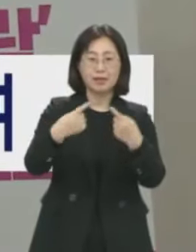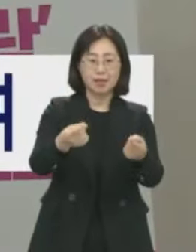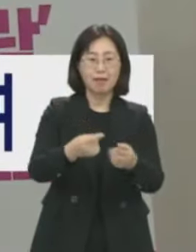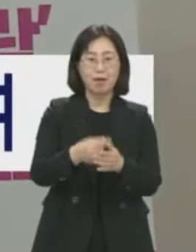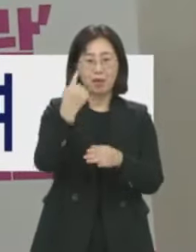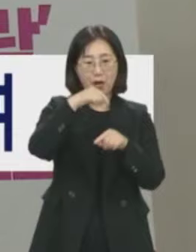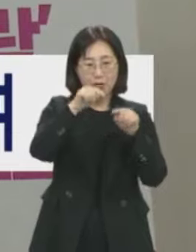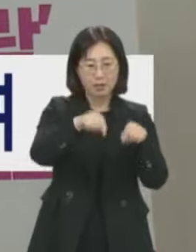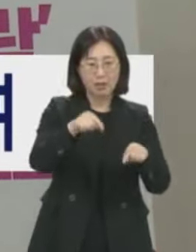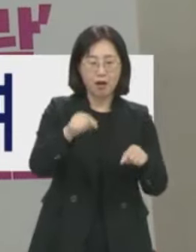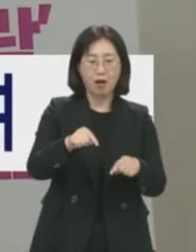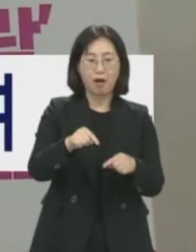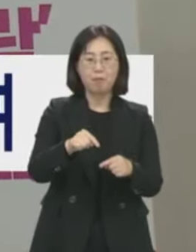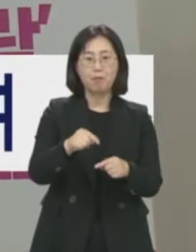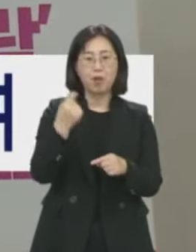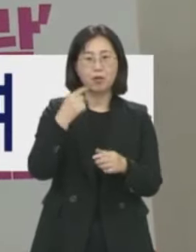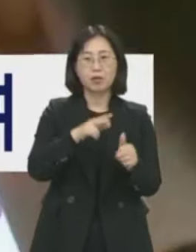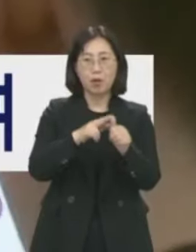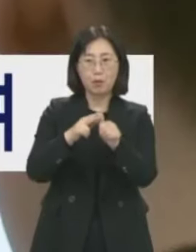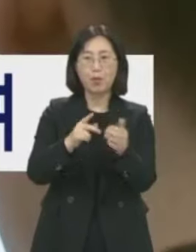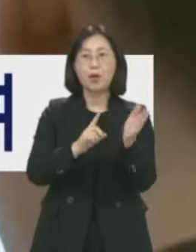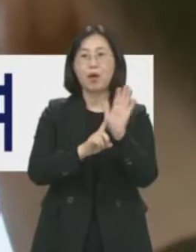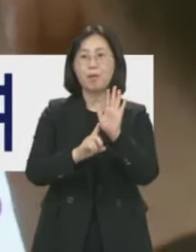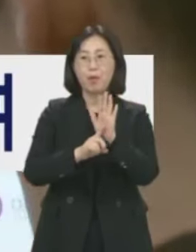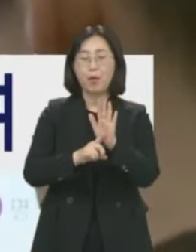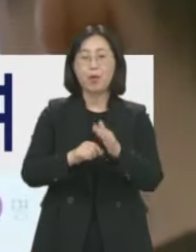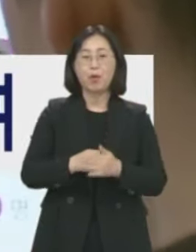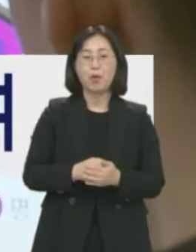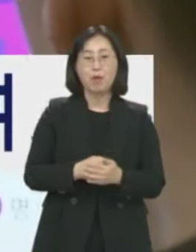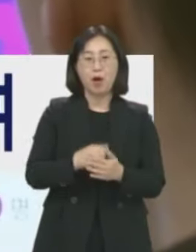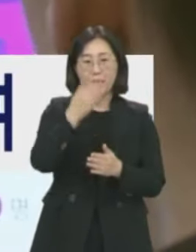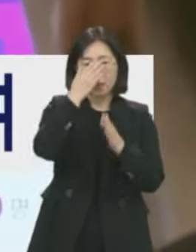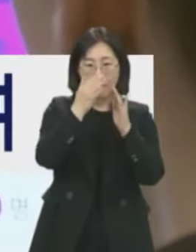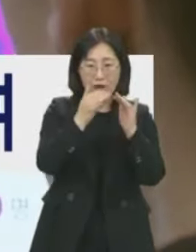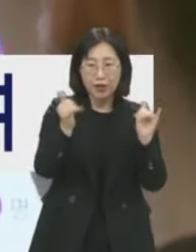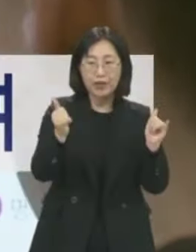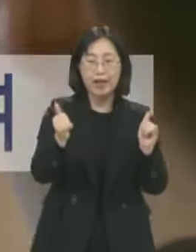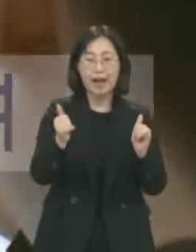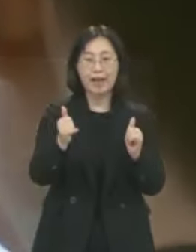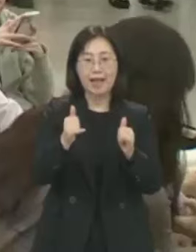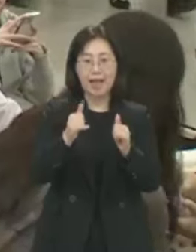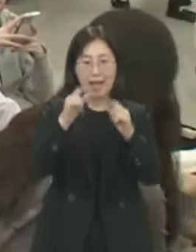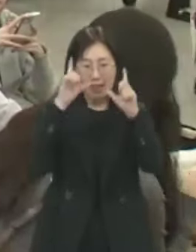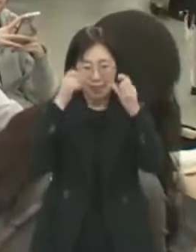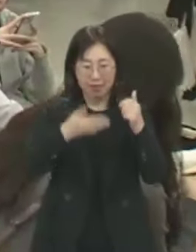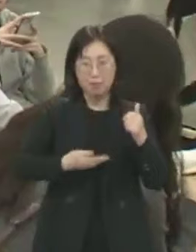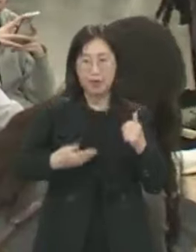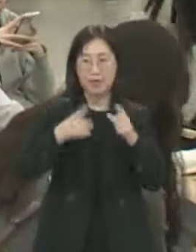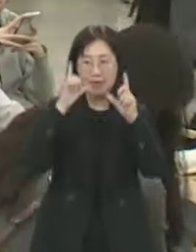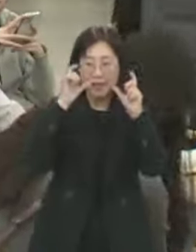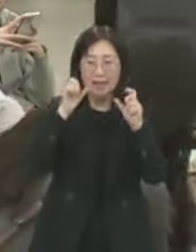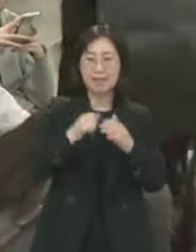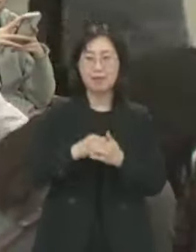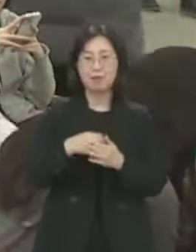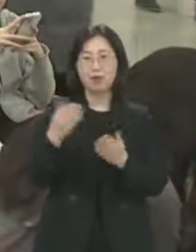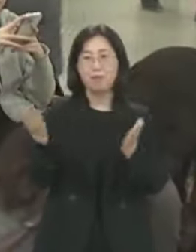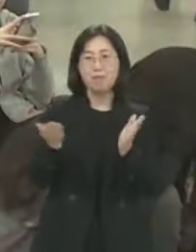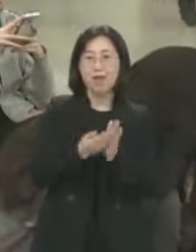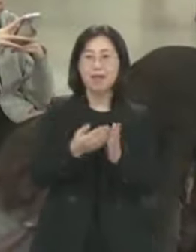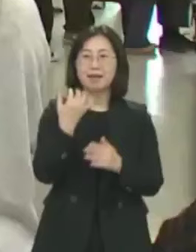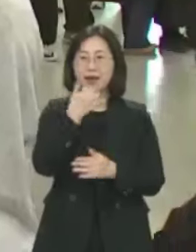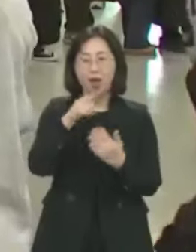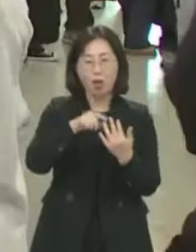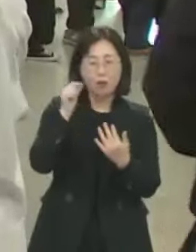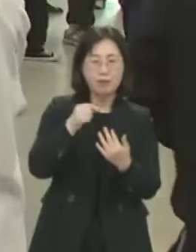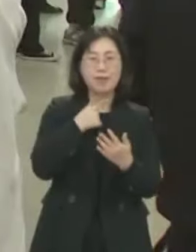현장 면접과 채용 정보 안내가 이뤄졌으며 구직 청년들을 대상으로 증명사진과 퍼스널 컬러 찾기 등을 체험할 수